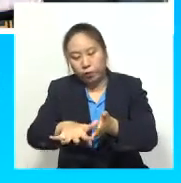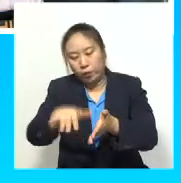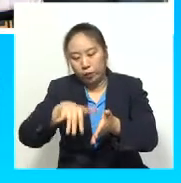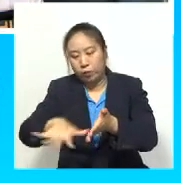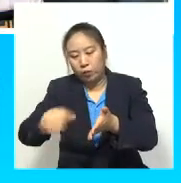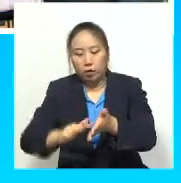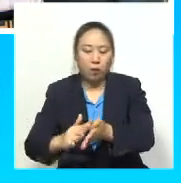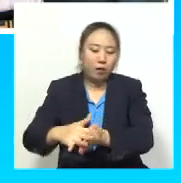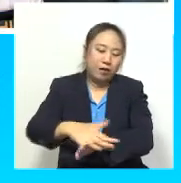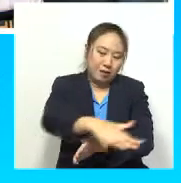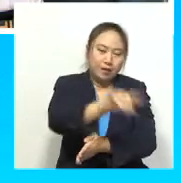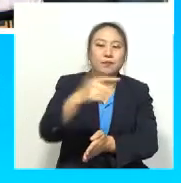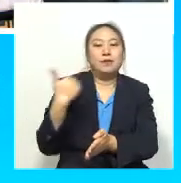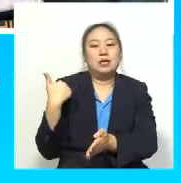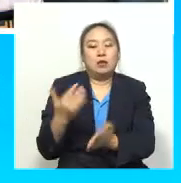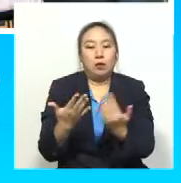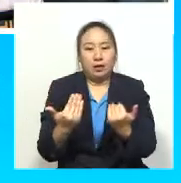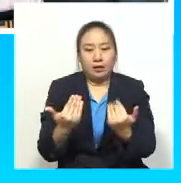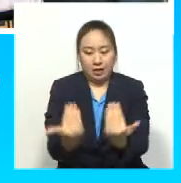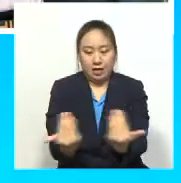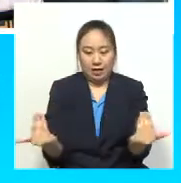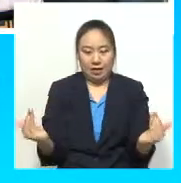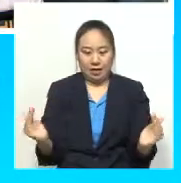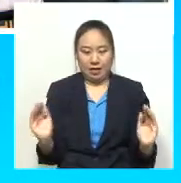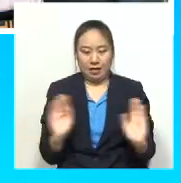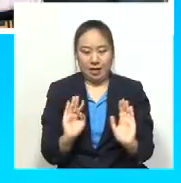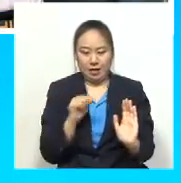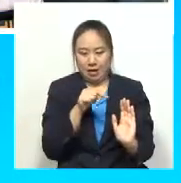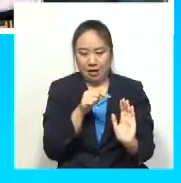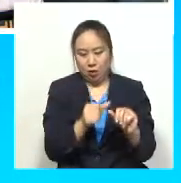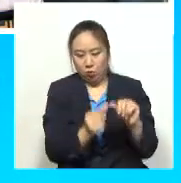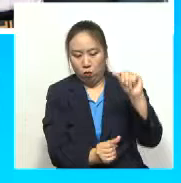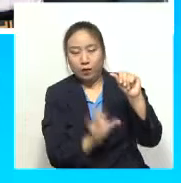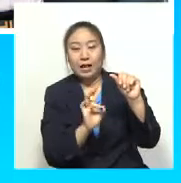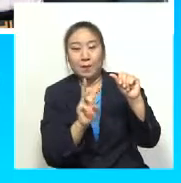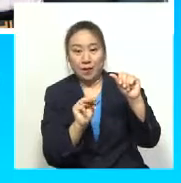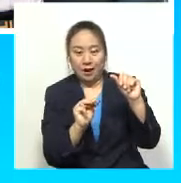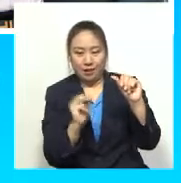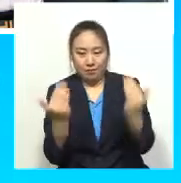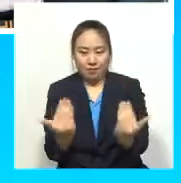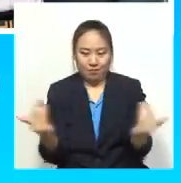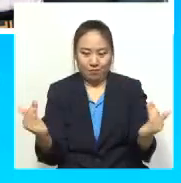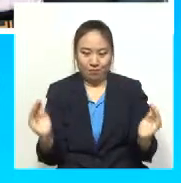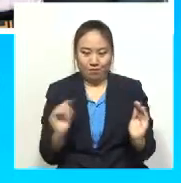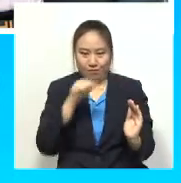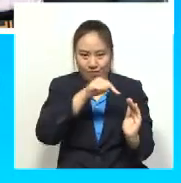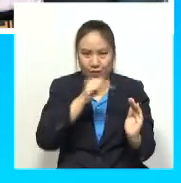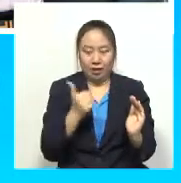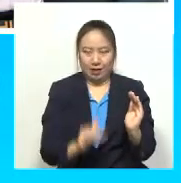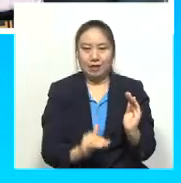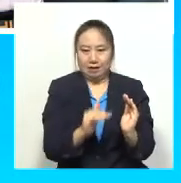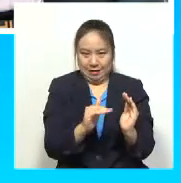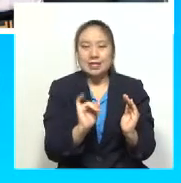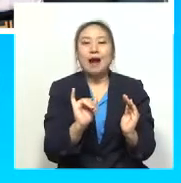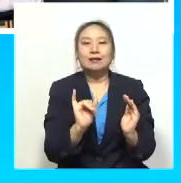นะครับส่วนระดับสันเขื่อนอยู่สูงกว่าสันสปินเวย์ประมาณ7เมตรครับยังนะ7เมตรนะครับ ค่ะ ได้อีก